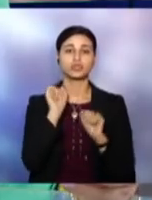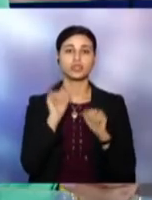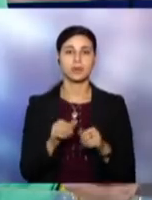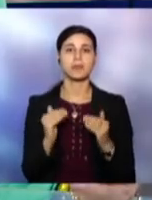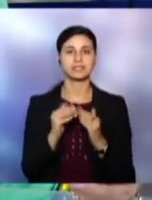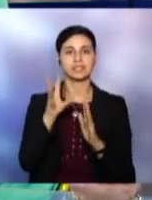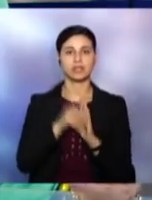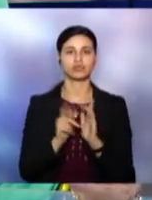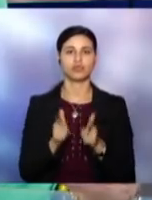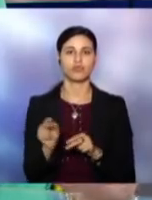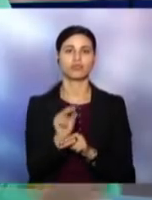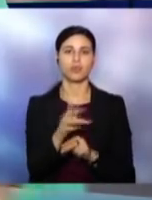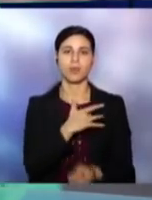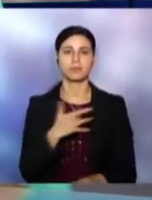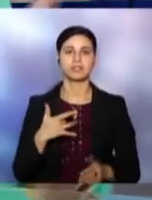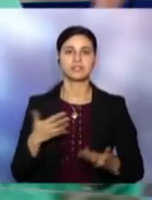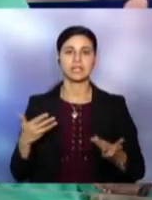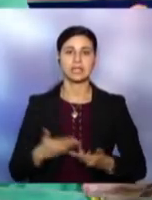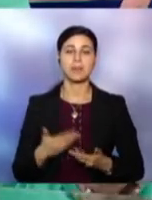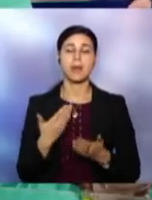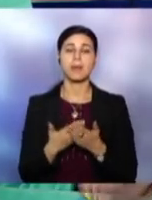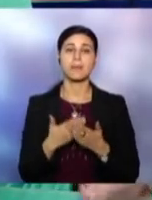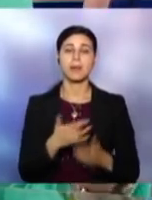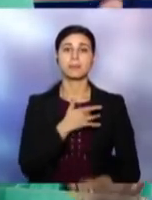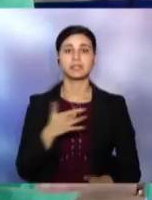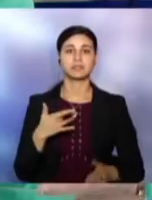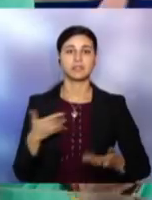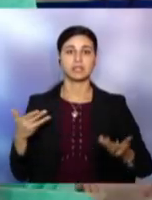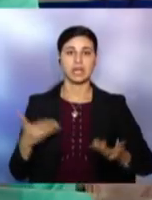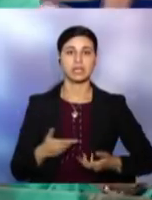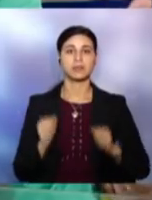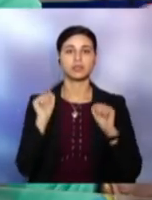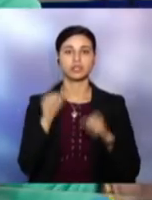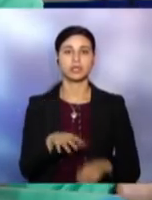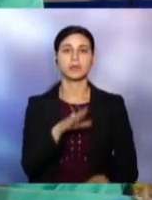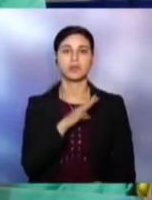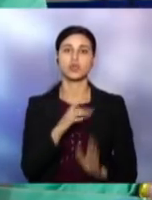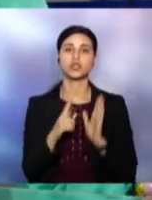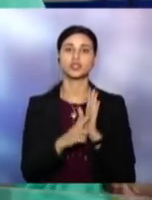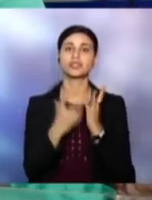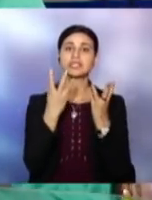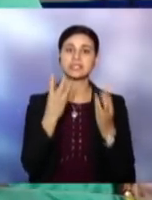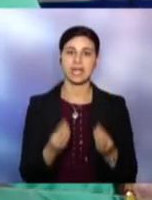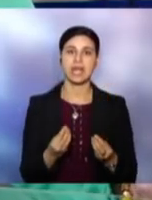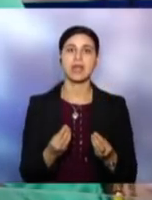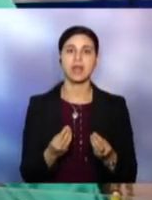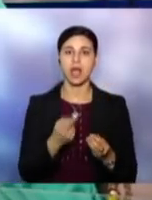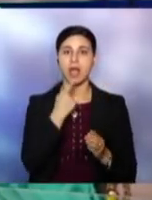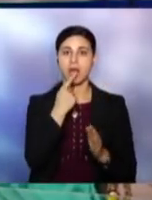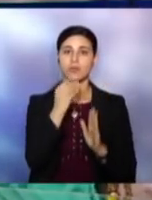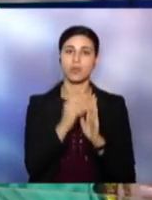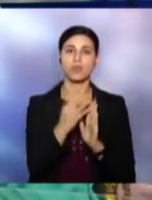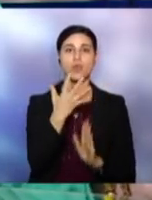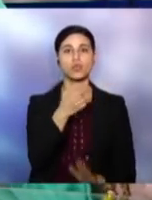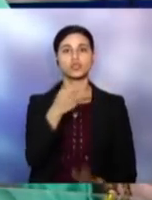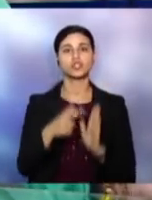ბინაზე მკურნალობდეს პაციენტი. აი, თუ თქვათ, პნევმონიის მკურნალობა შეიძლება მოიცავდეს 7 დღეს და არის ესეთი რეკომენდაციები 5-7